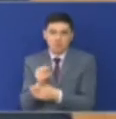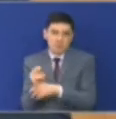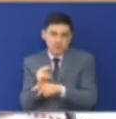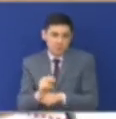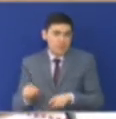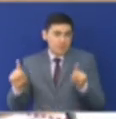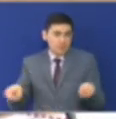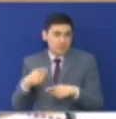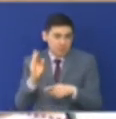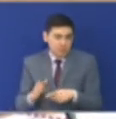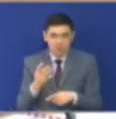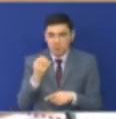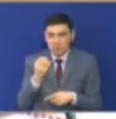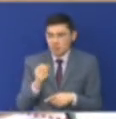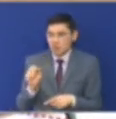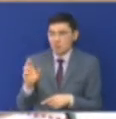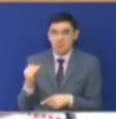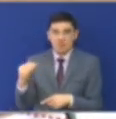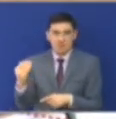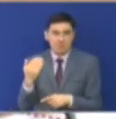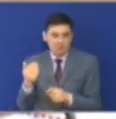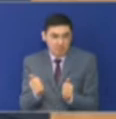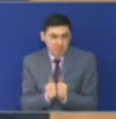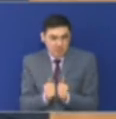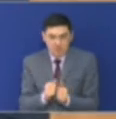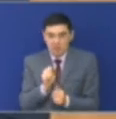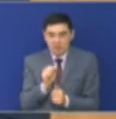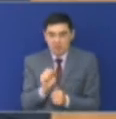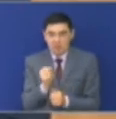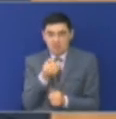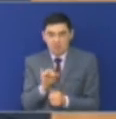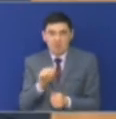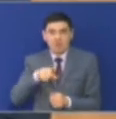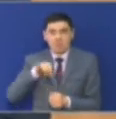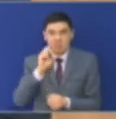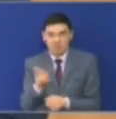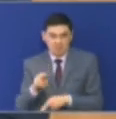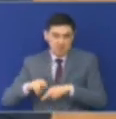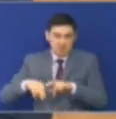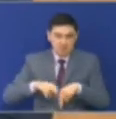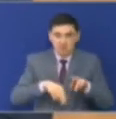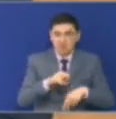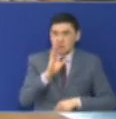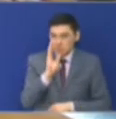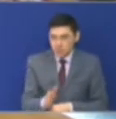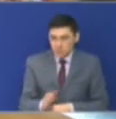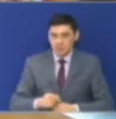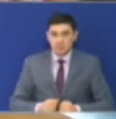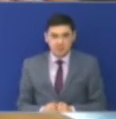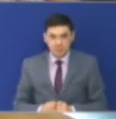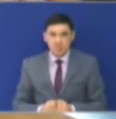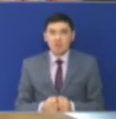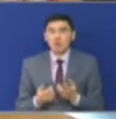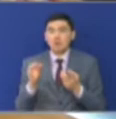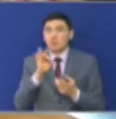Сондай ақ таяуда ұлы ақын ескерткішінің маңында жаңа Абай саябағының құрылысы басталмақ. Жиында жеңістің 75 жылдығына